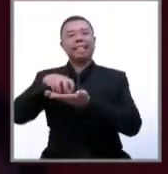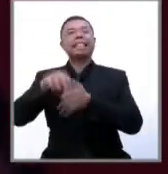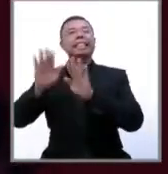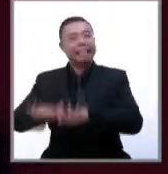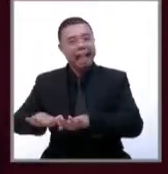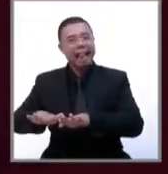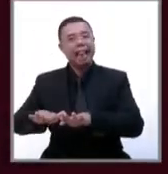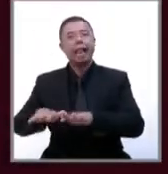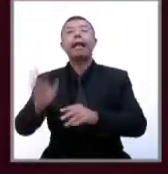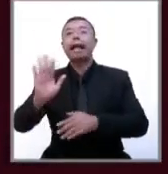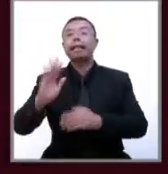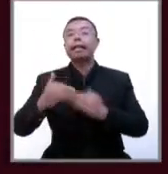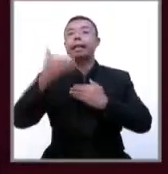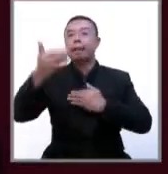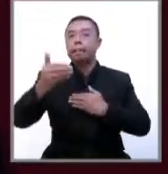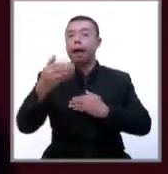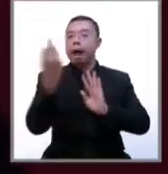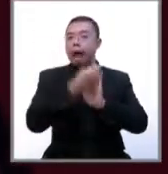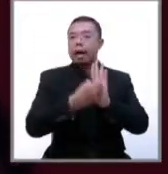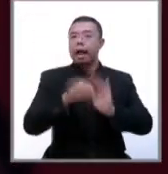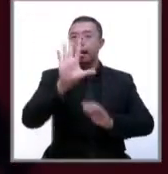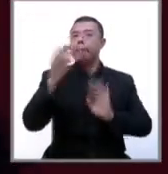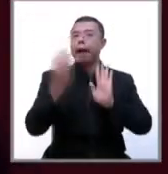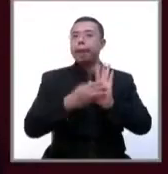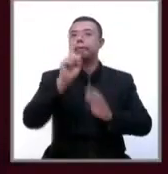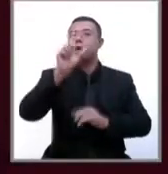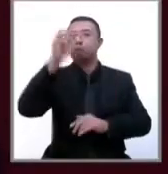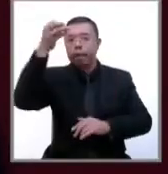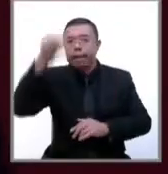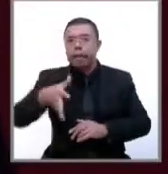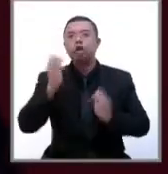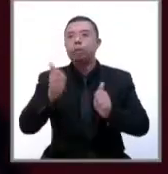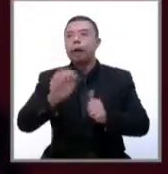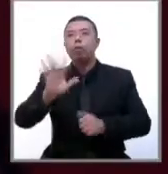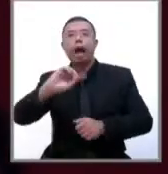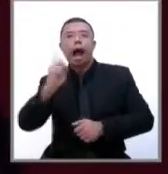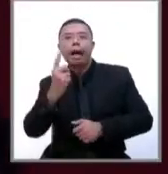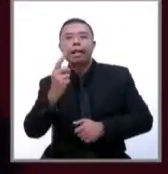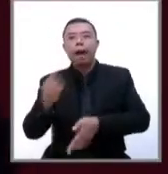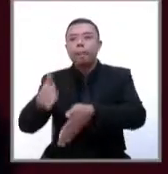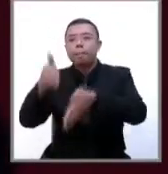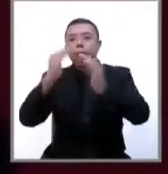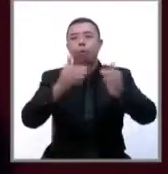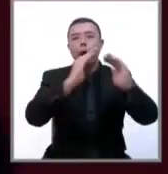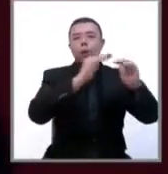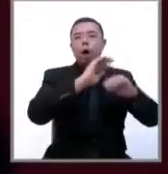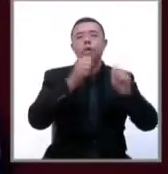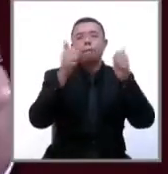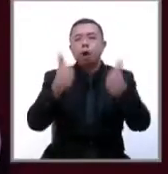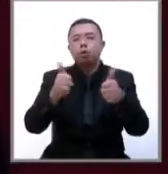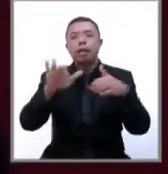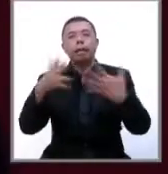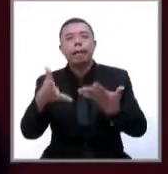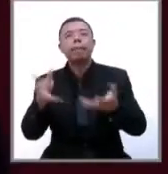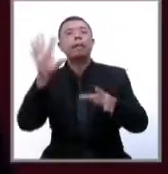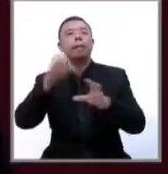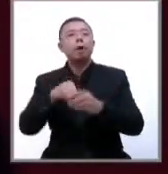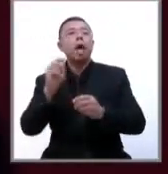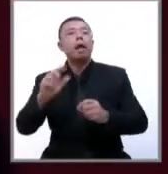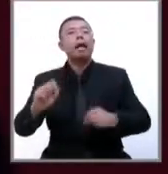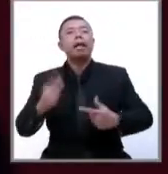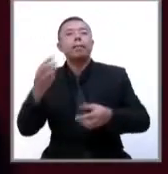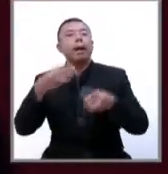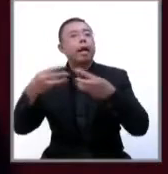akan siapkan lagi naikkan lagi anggaran 5 miliar agar apa tidak hanya infrastrukturnya infrastrukturnya yang baik tetapi juga ada